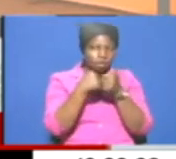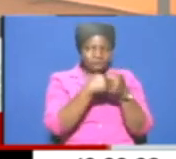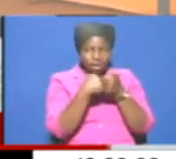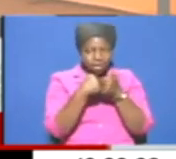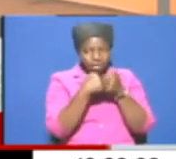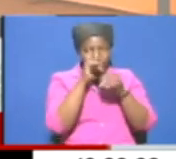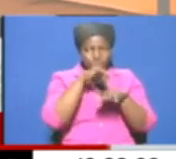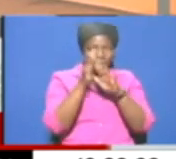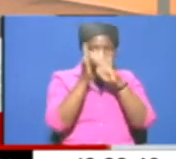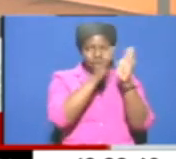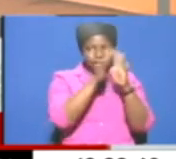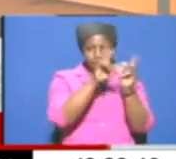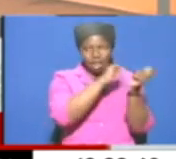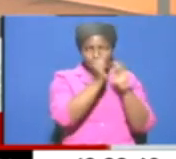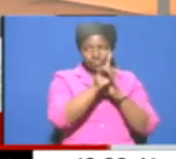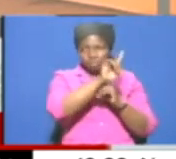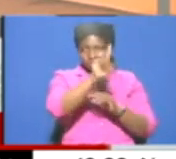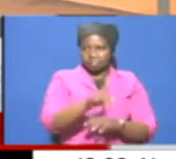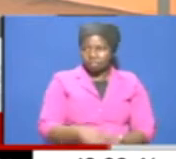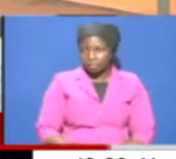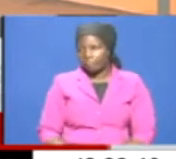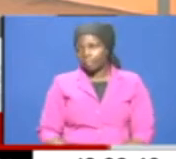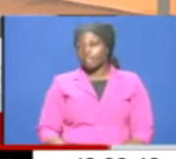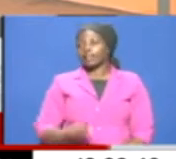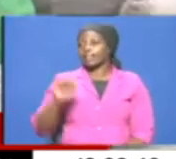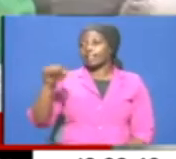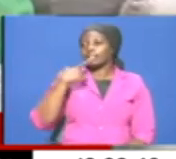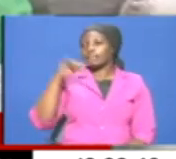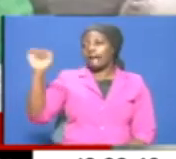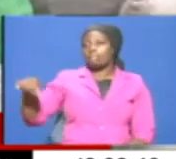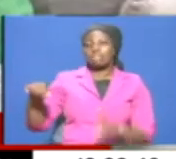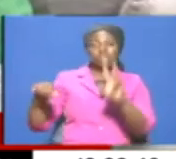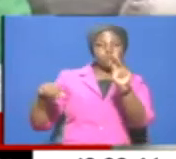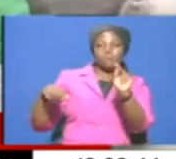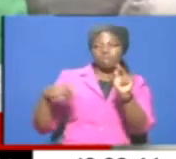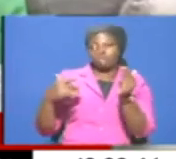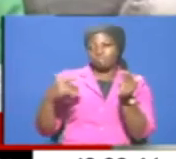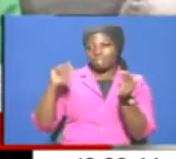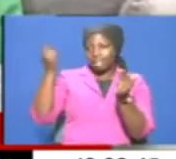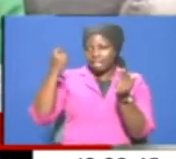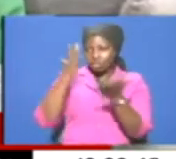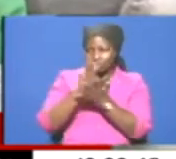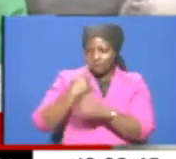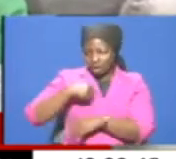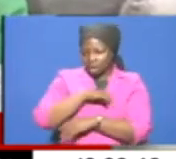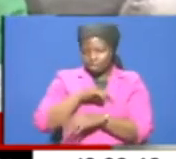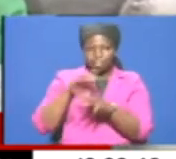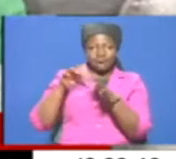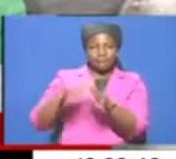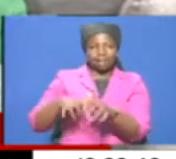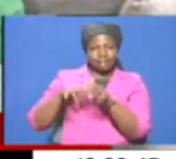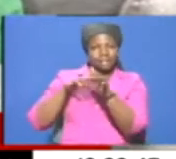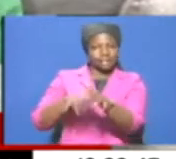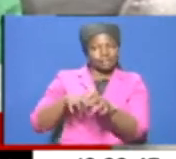climate change? Naweza sema dio aura. Mm-hmm. Kenya we are an agricultural country.